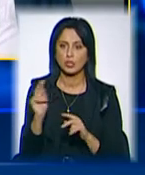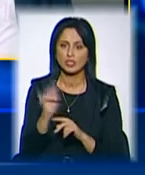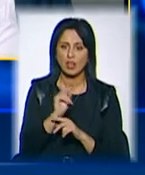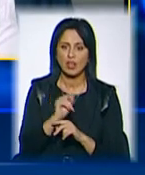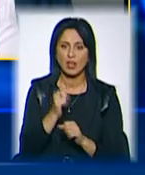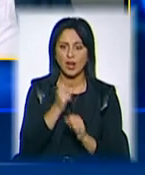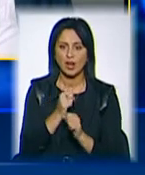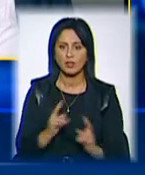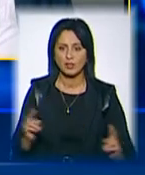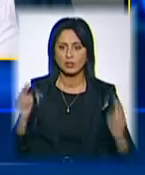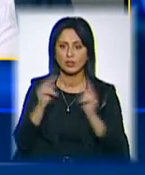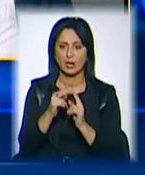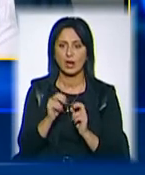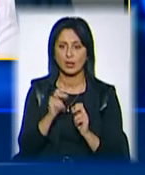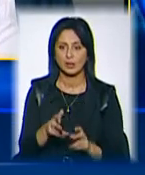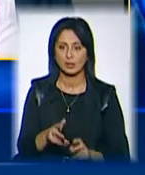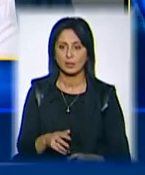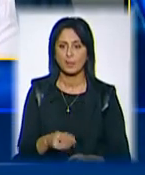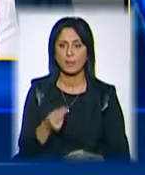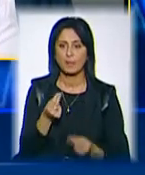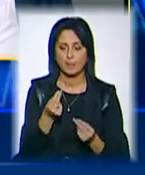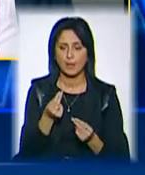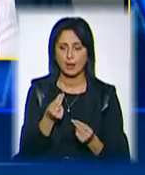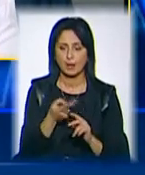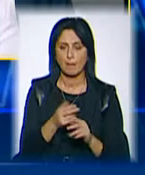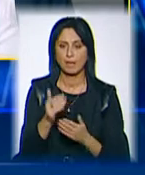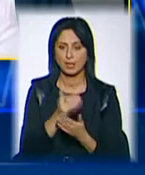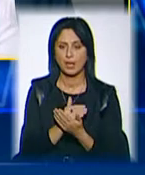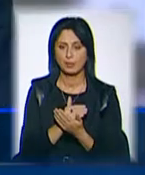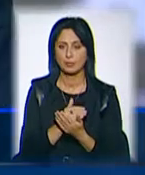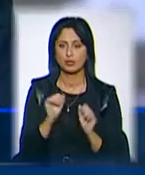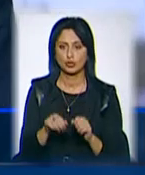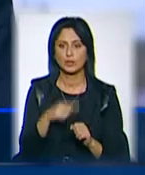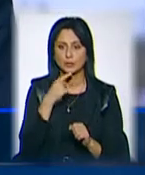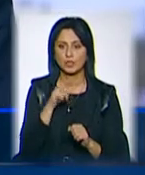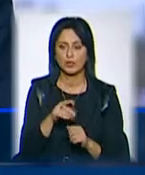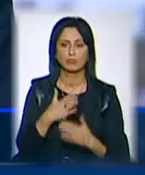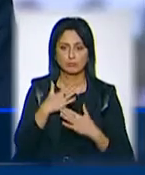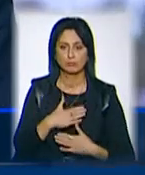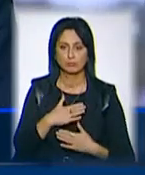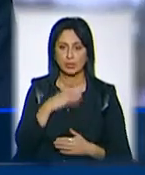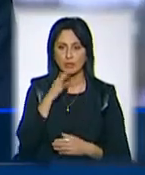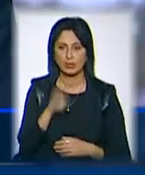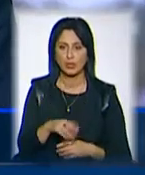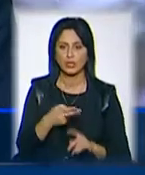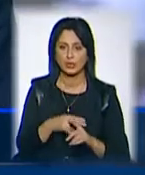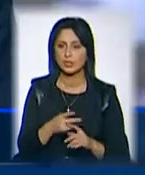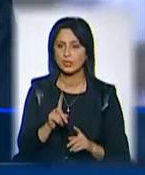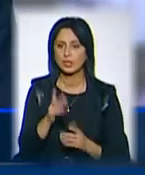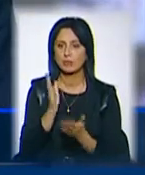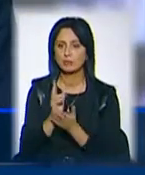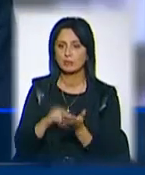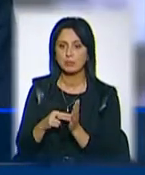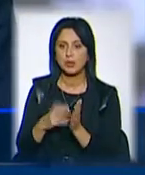რაც საქართველოს ელექტროსისტემას აქვს ზოგადად? თანხა ამ ეტაპისთვის შეგვიძლია ვთქვათ, რომ არის საკმარისი იმისთვის, რომ ის გამოწვევები, რაც